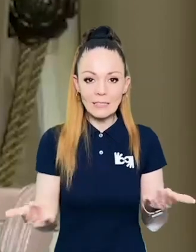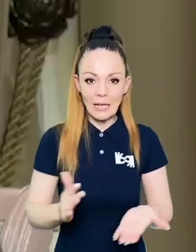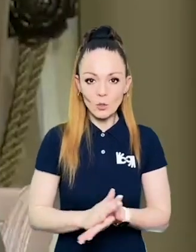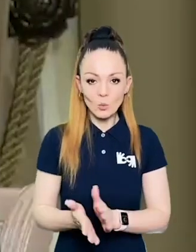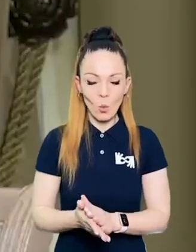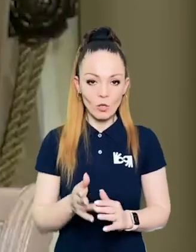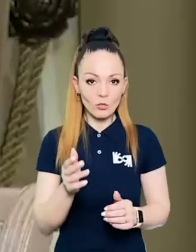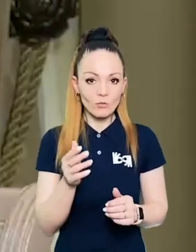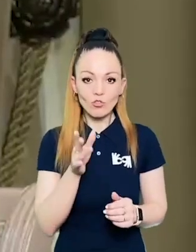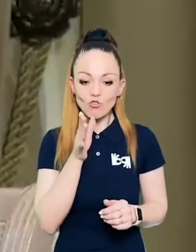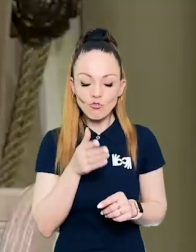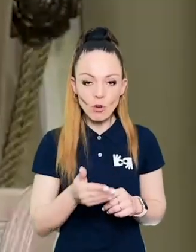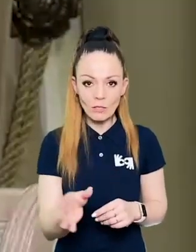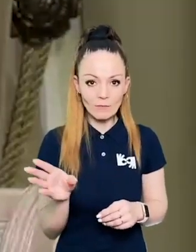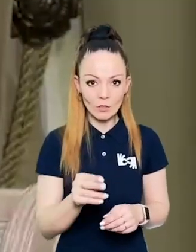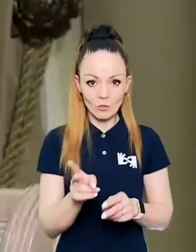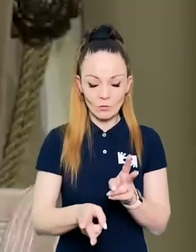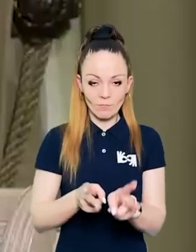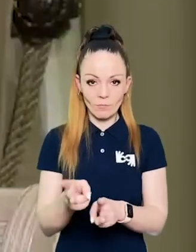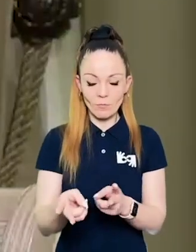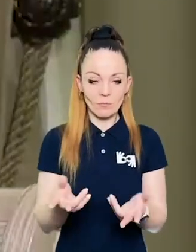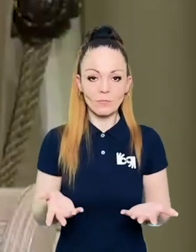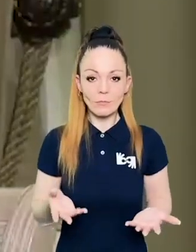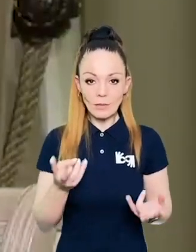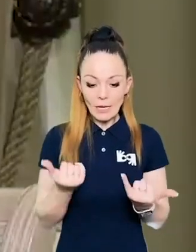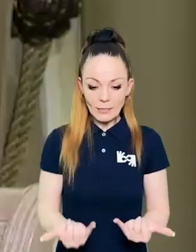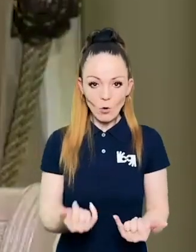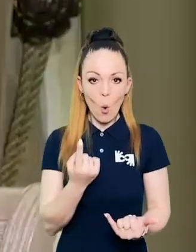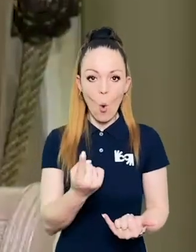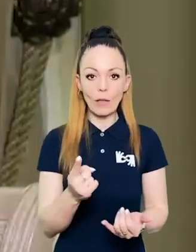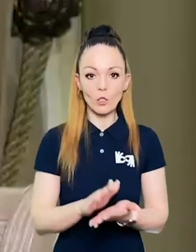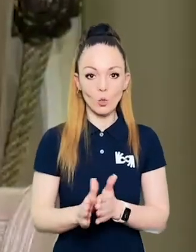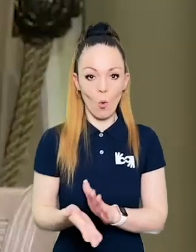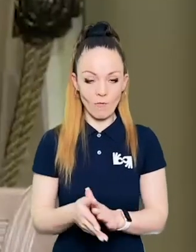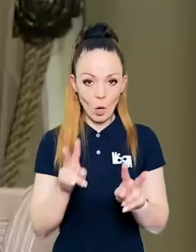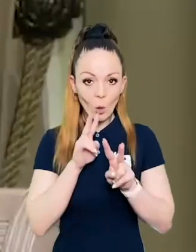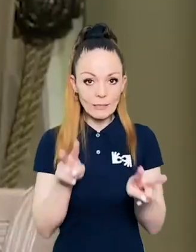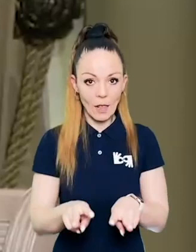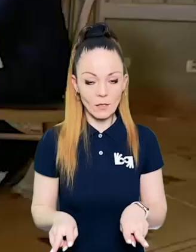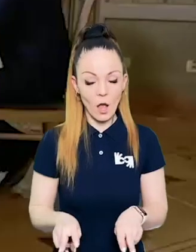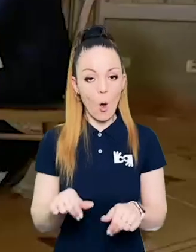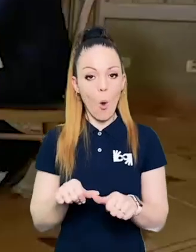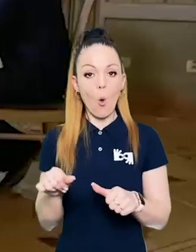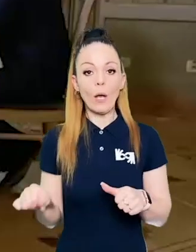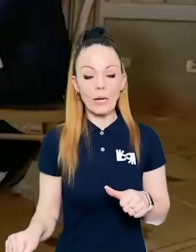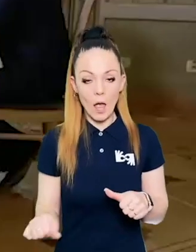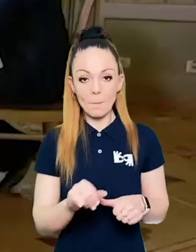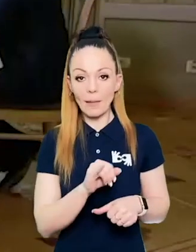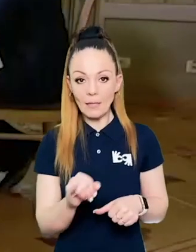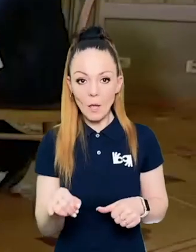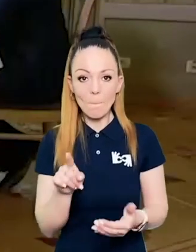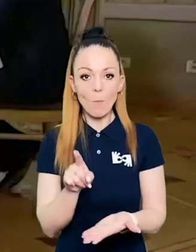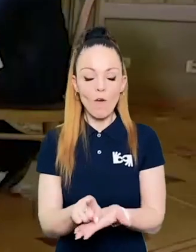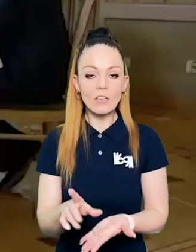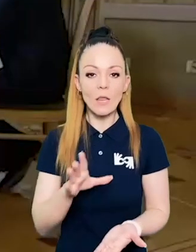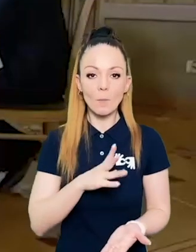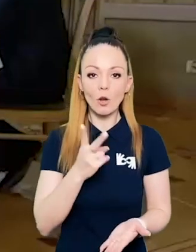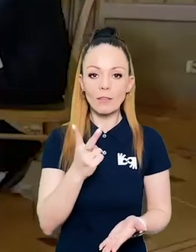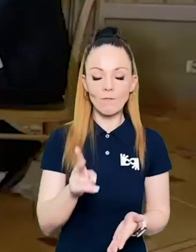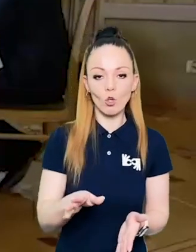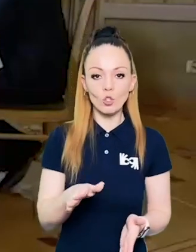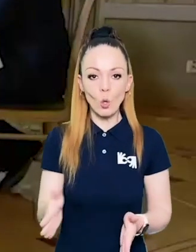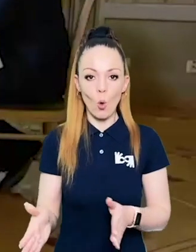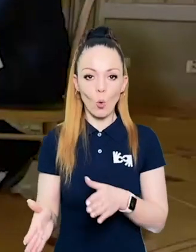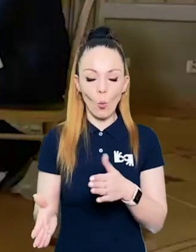все залежить. На сьогодні це один договір. Він зараз розглядається. І окремо повинна